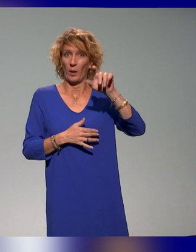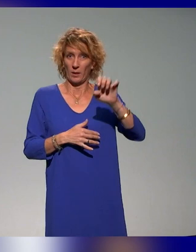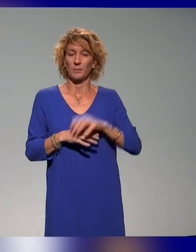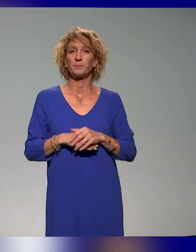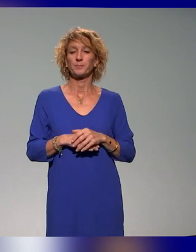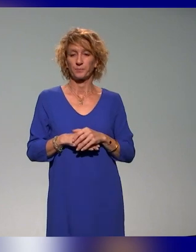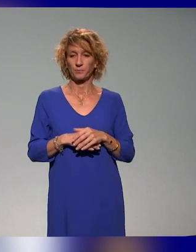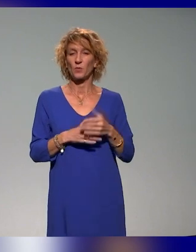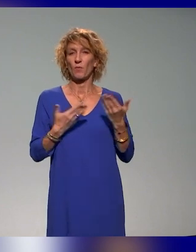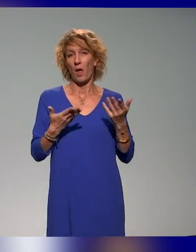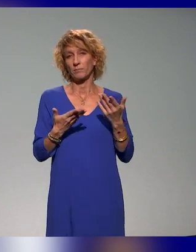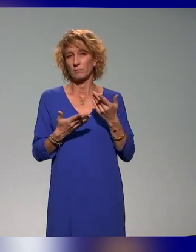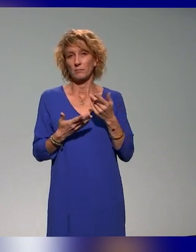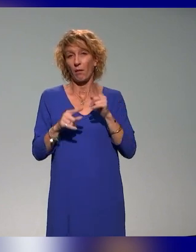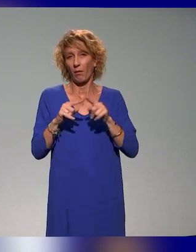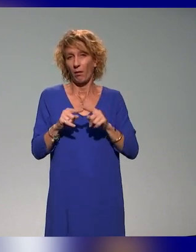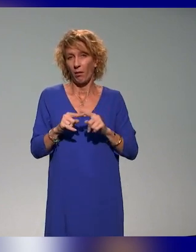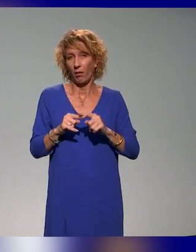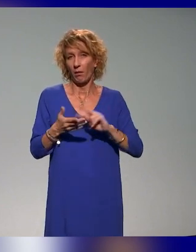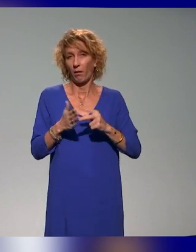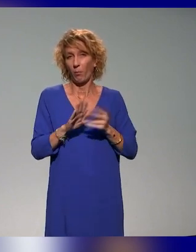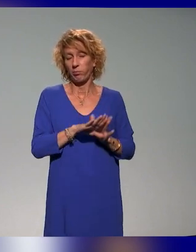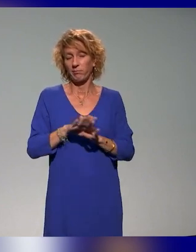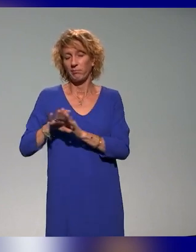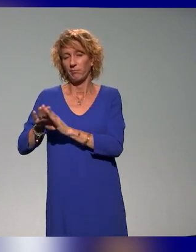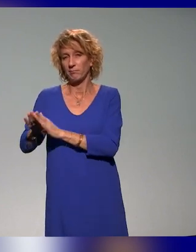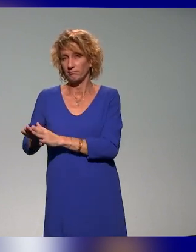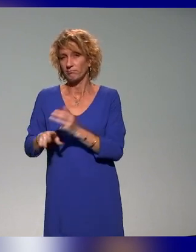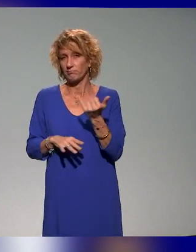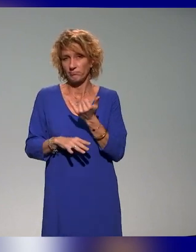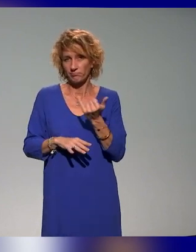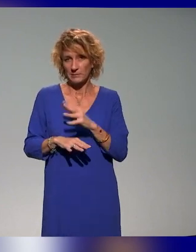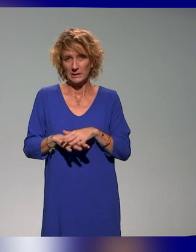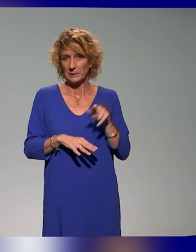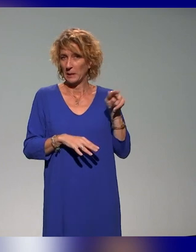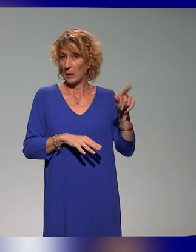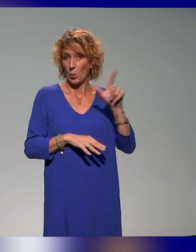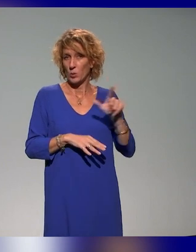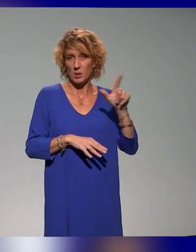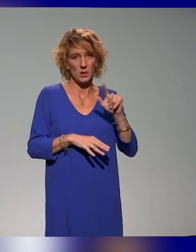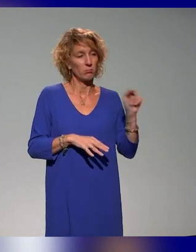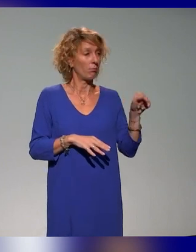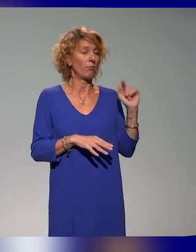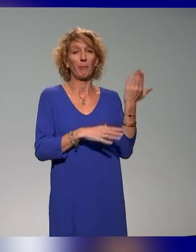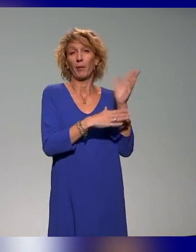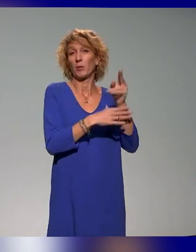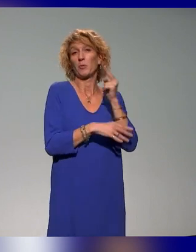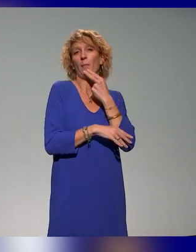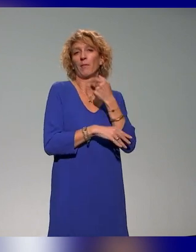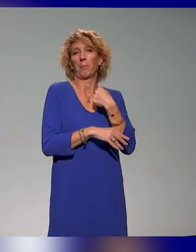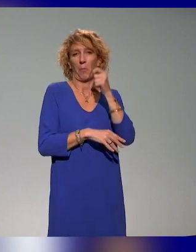Voilà, donc je passe sur les détails techniques, hein. Luigi l'a fait très bien, moi je ne suis pas aussi experte, mais